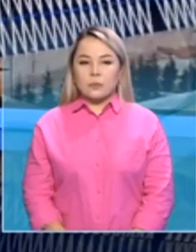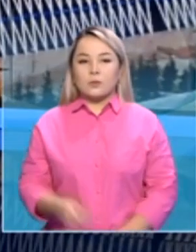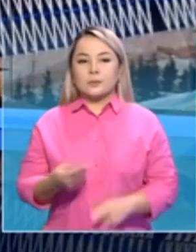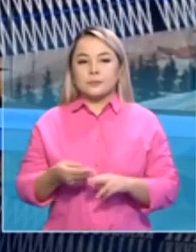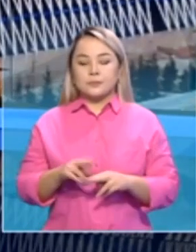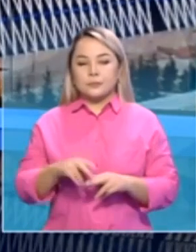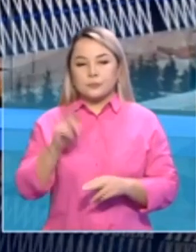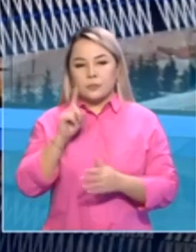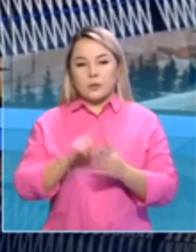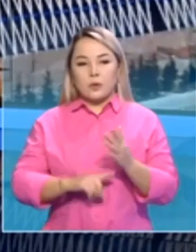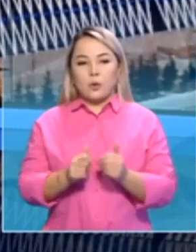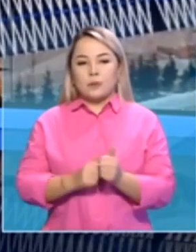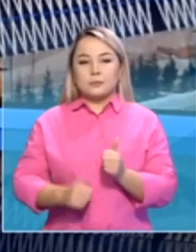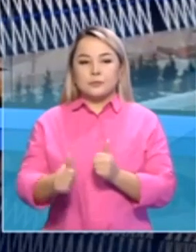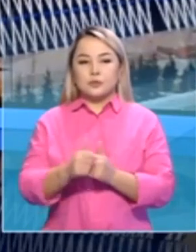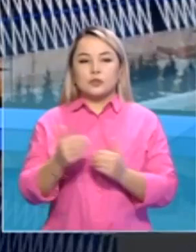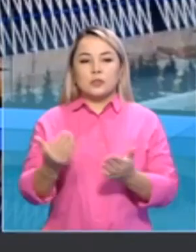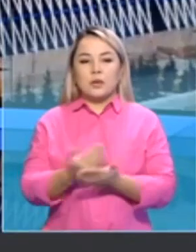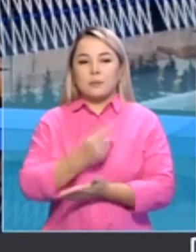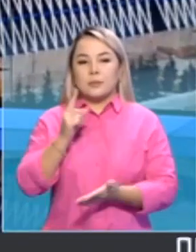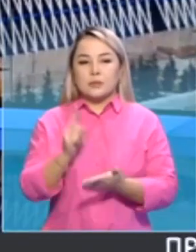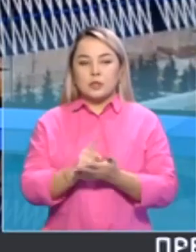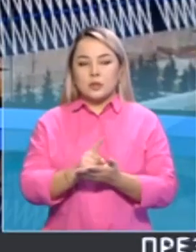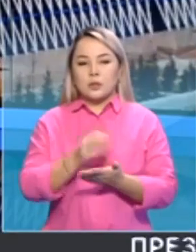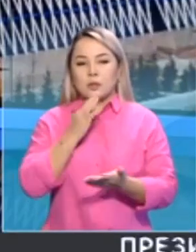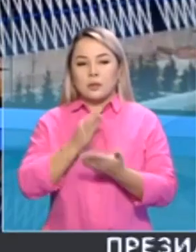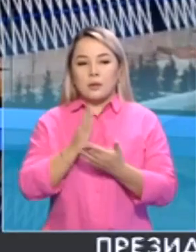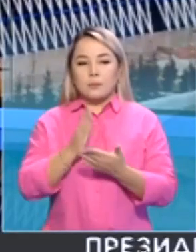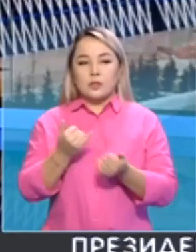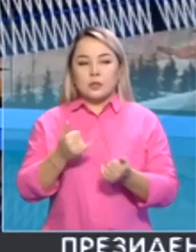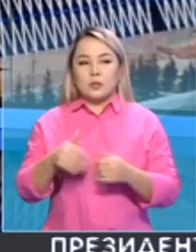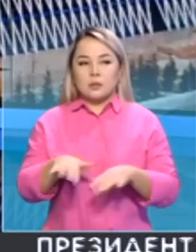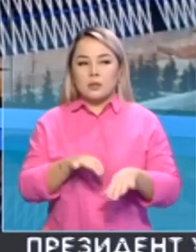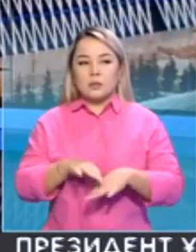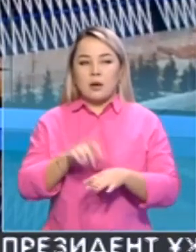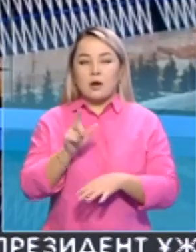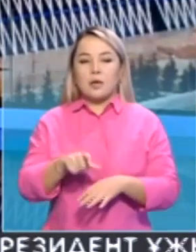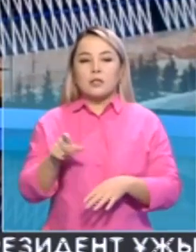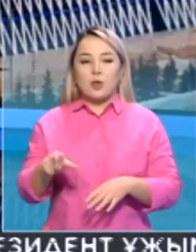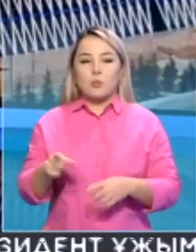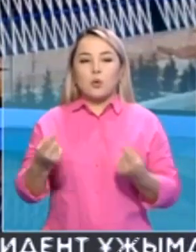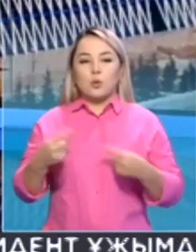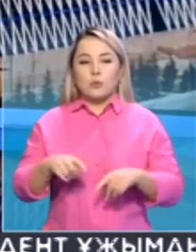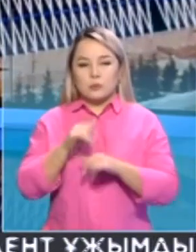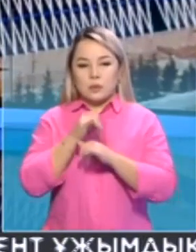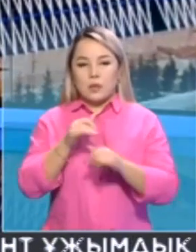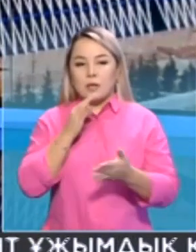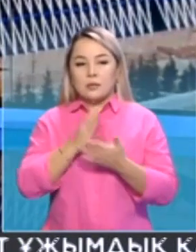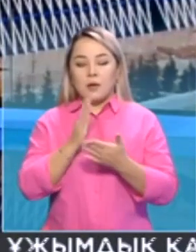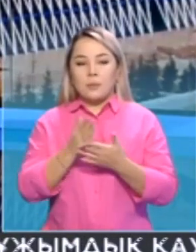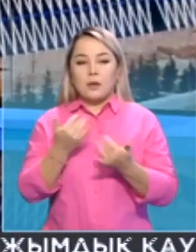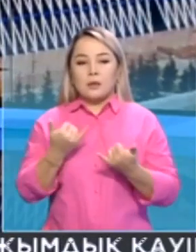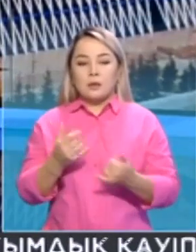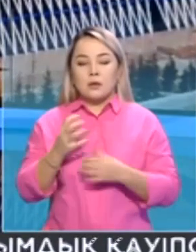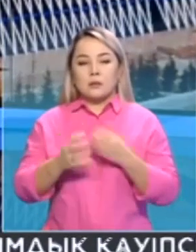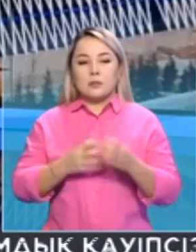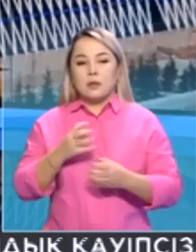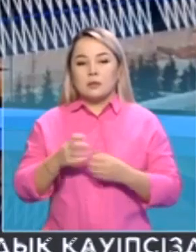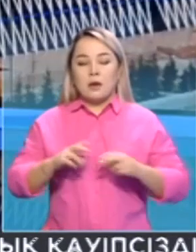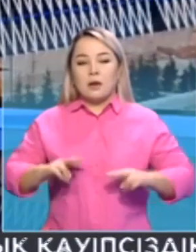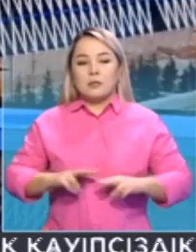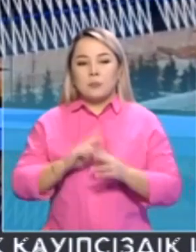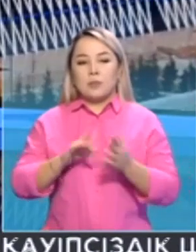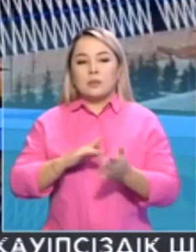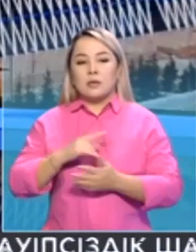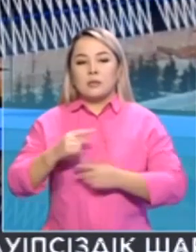Сонымен дін көшбасшыларына жаңа міндеттемелер жүктелді. Ол ізгілік тұрғысынан адамдардың құлдырауына жол бермеу. Елордада әлемдік және дәстүрлі